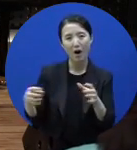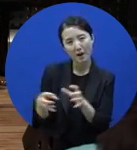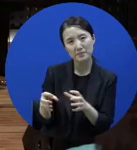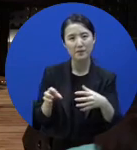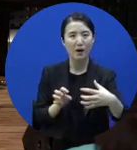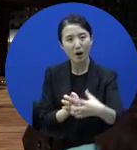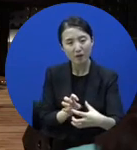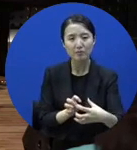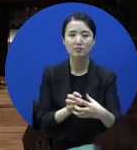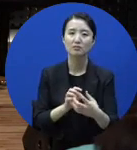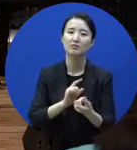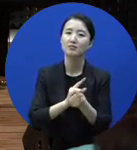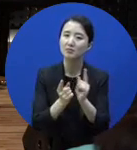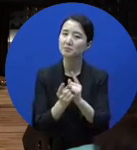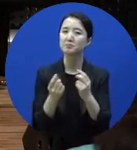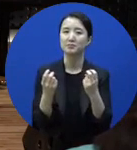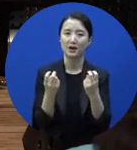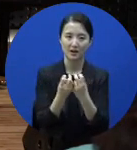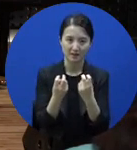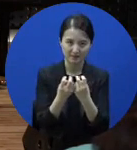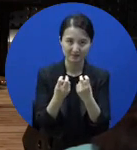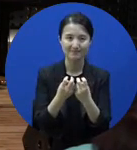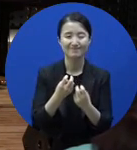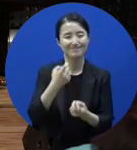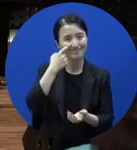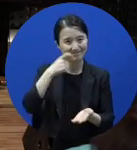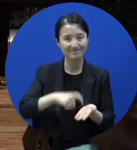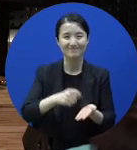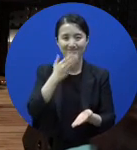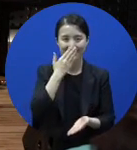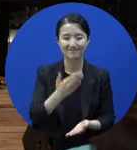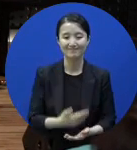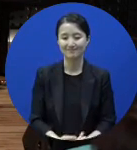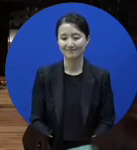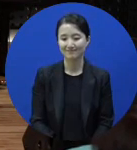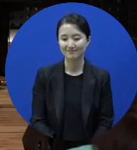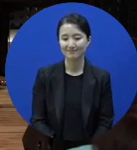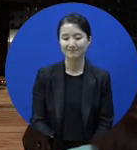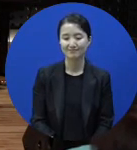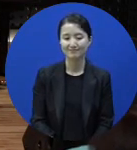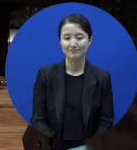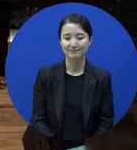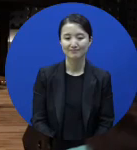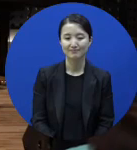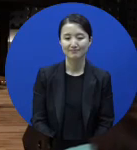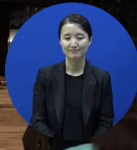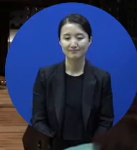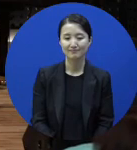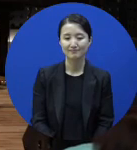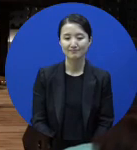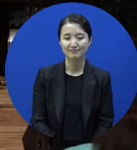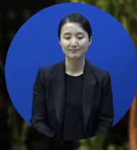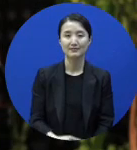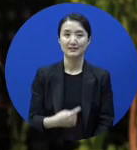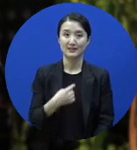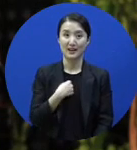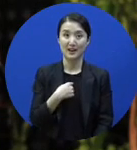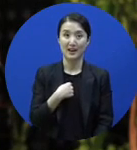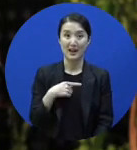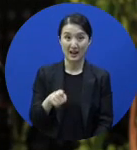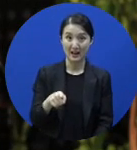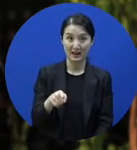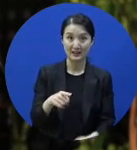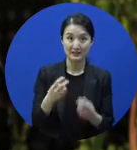너무 완벽한 거 그런 거보다 조금씩 시장이 존재한다는 거죠. 그 시장이면 충분히 내가 어떻게